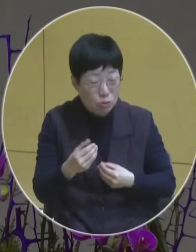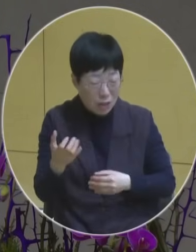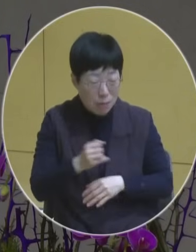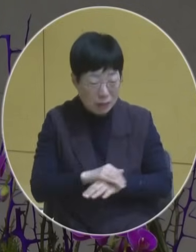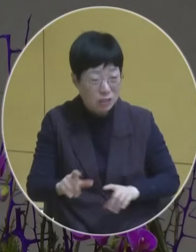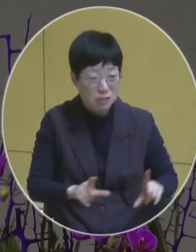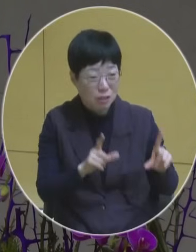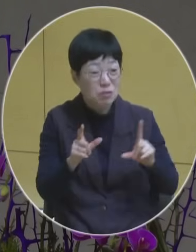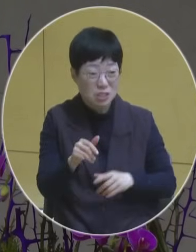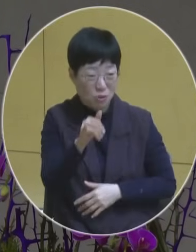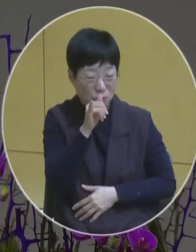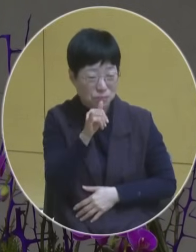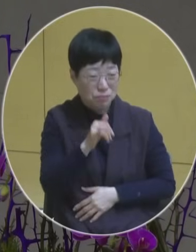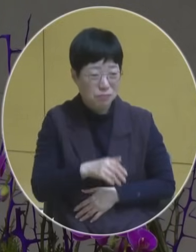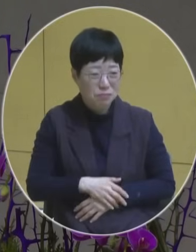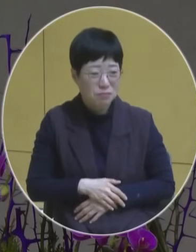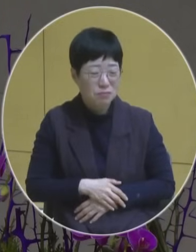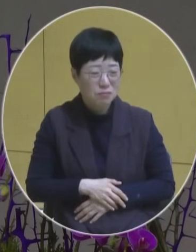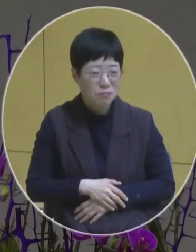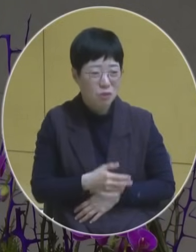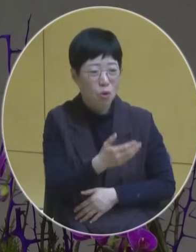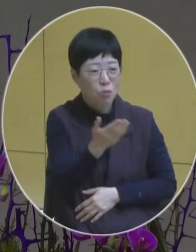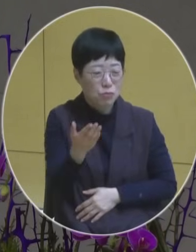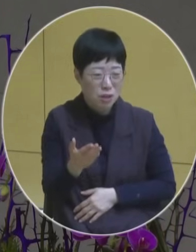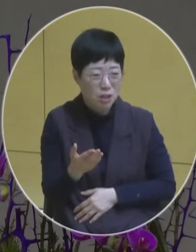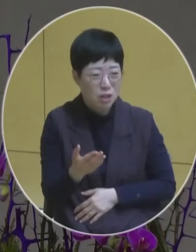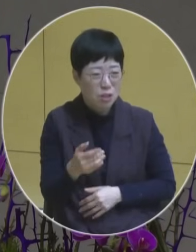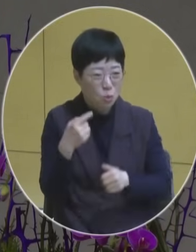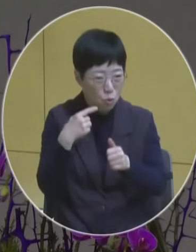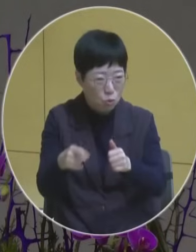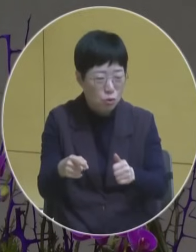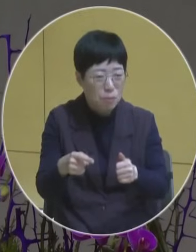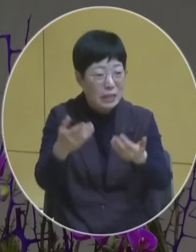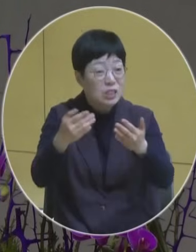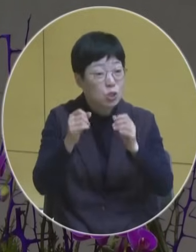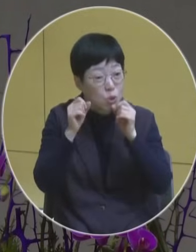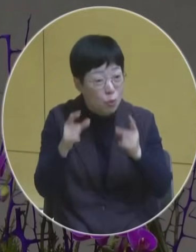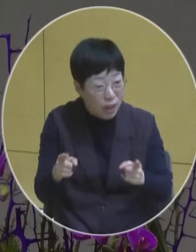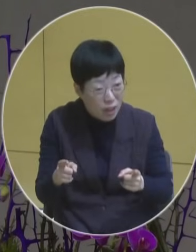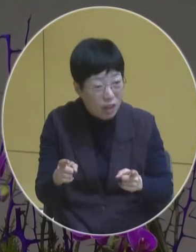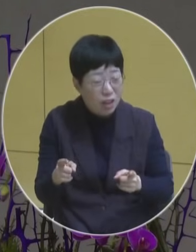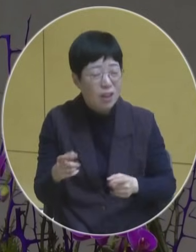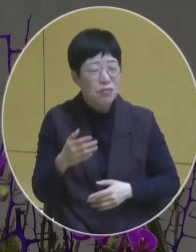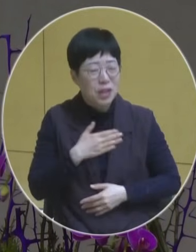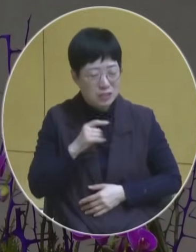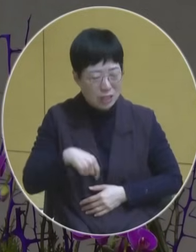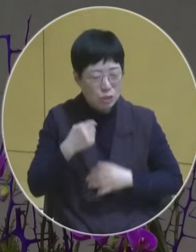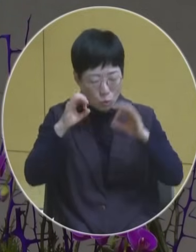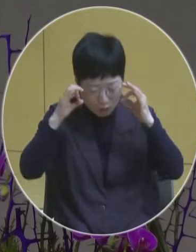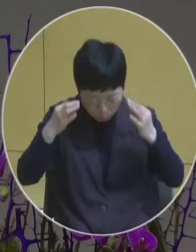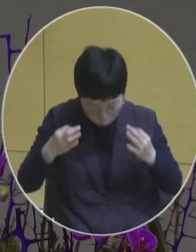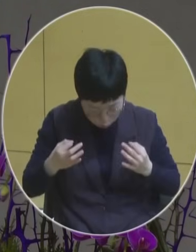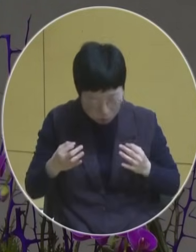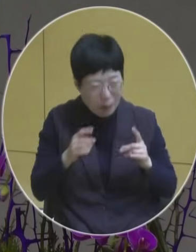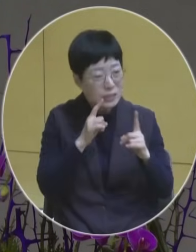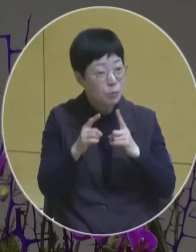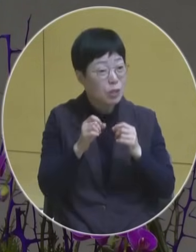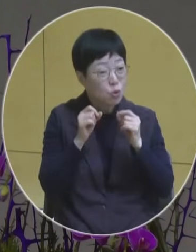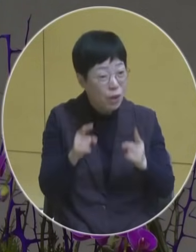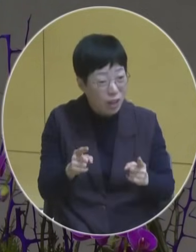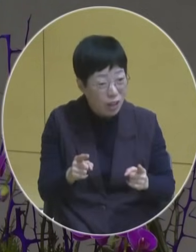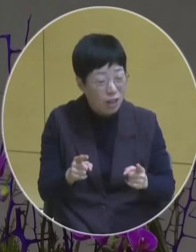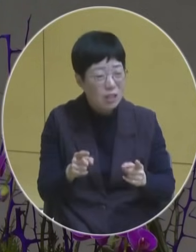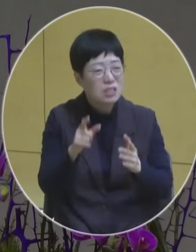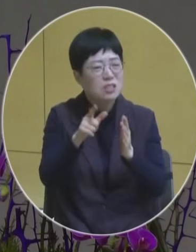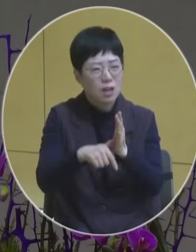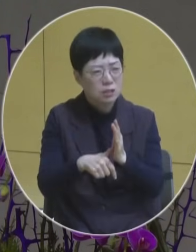겁니다. 사랑하는 여러분, 여러분에게 주어진 교육 훈련의 기회들, 우리 자신을 말씀으로 들여다보는 그런 훈련이에요.